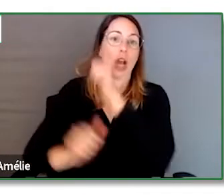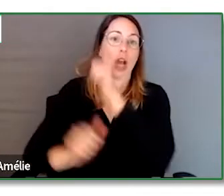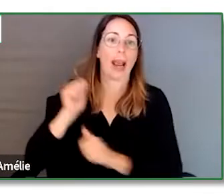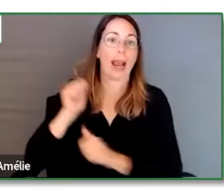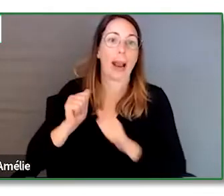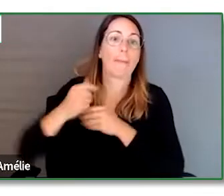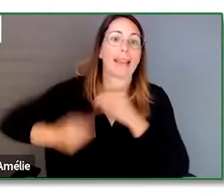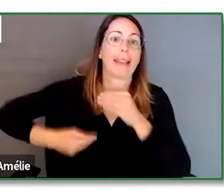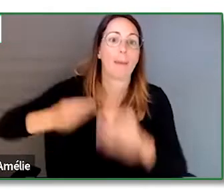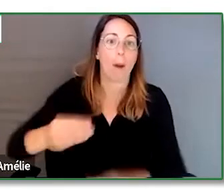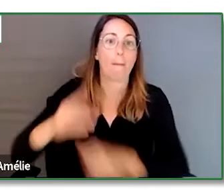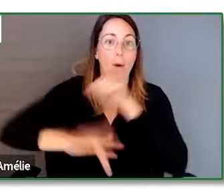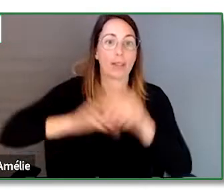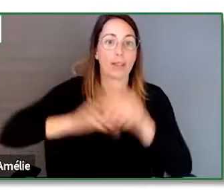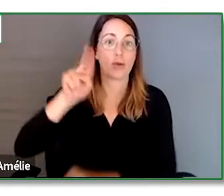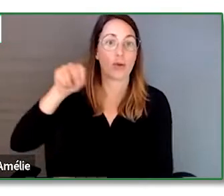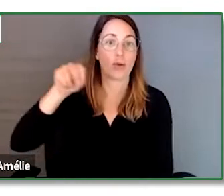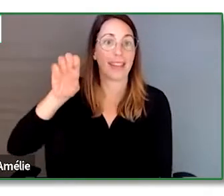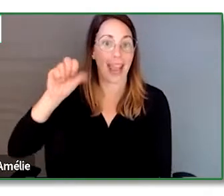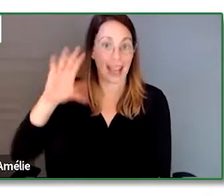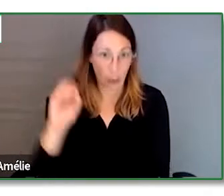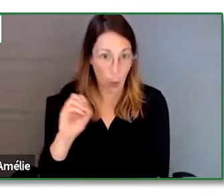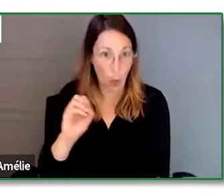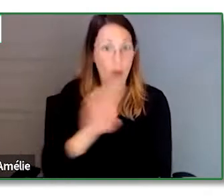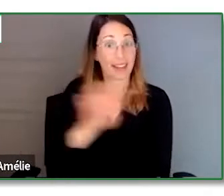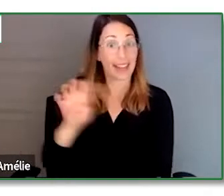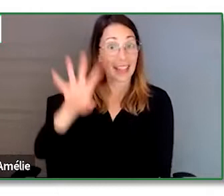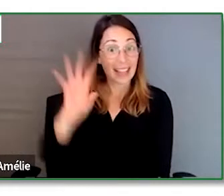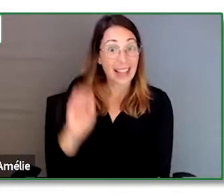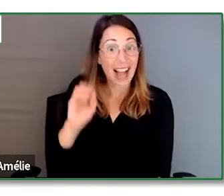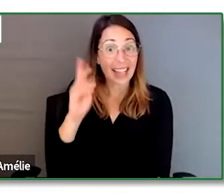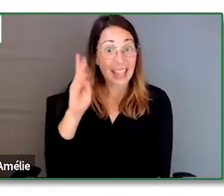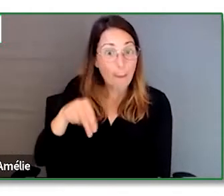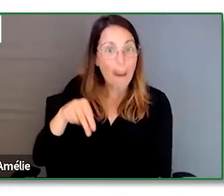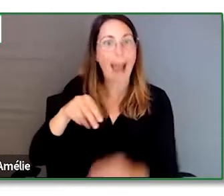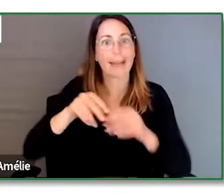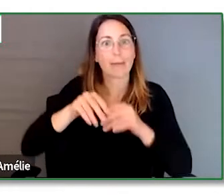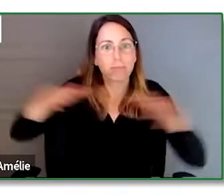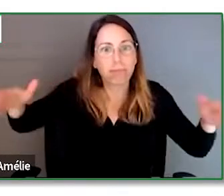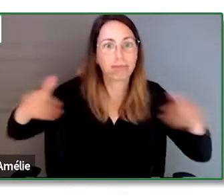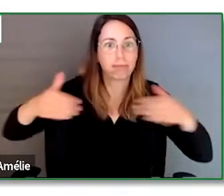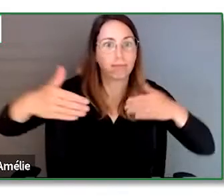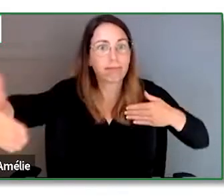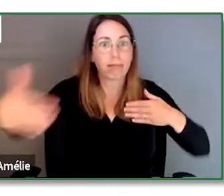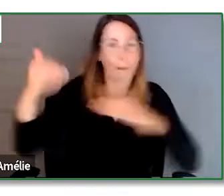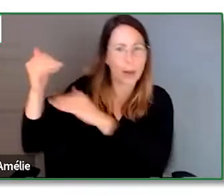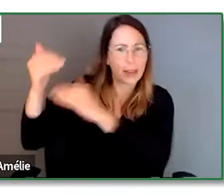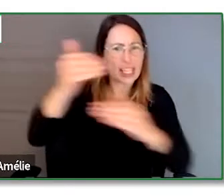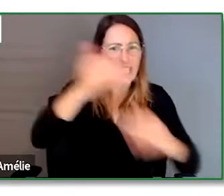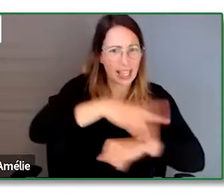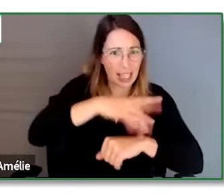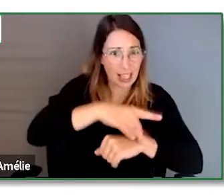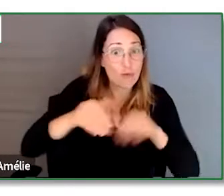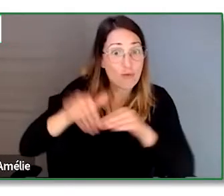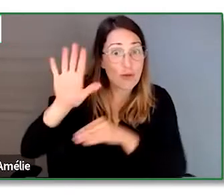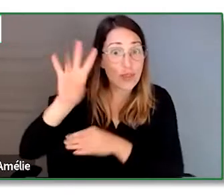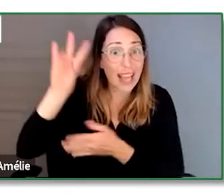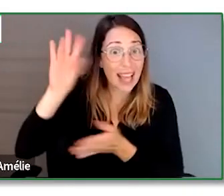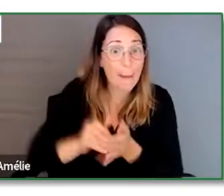450 000 km² de territoire protégé. On a plus de 7000 km de sentiers à